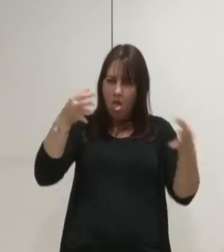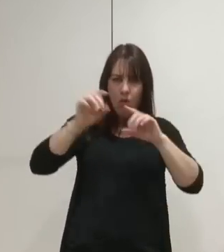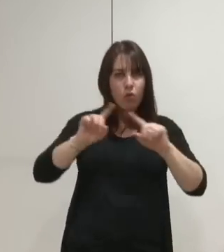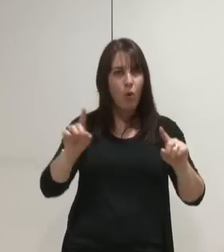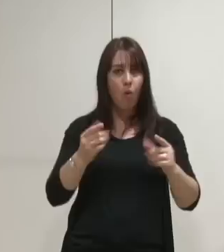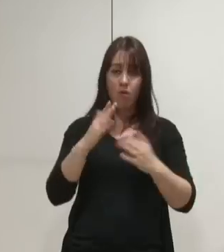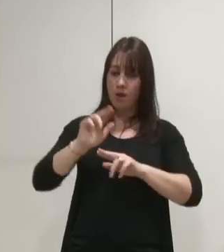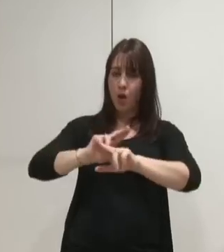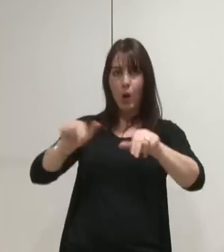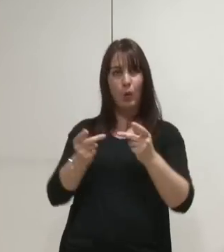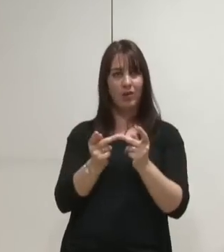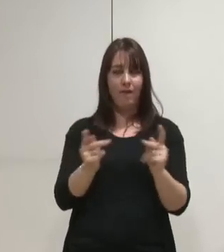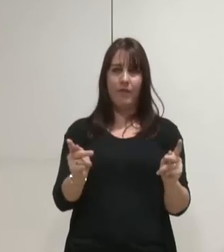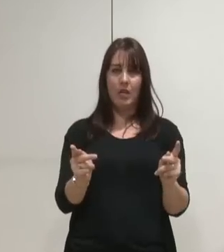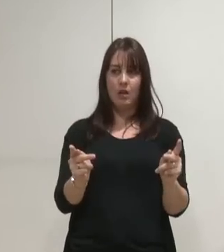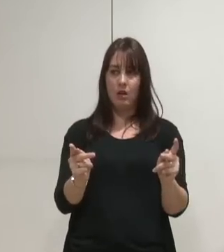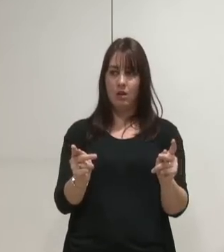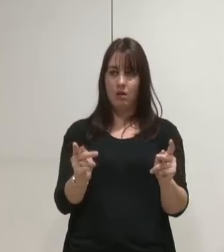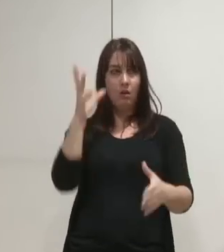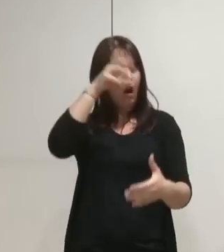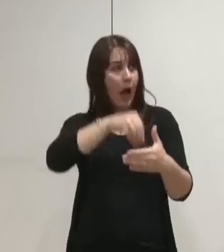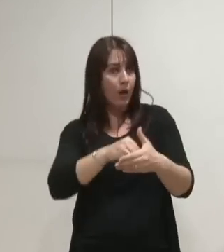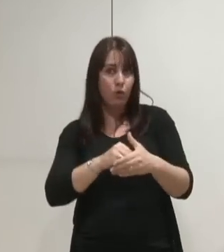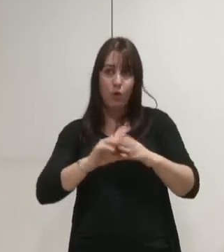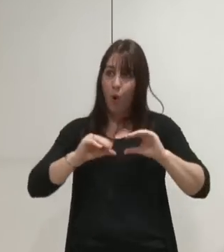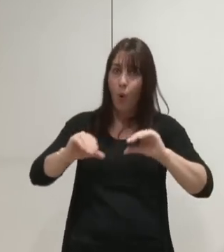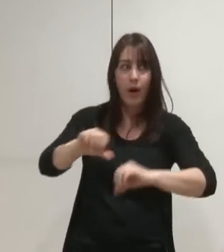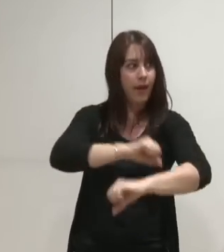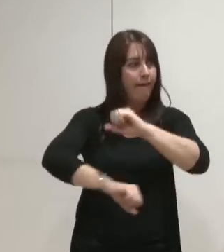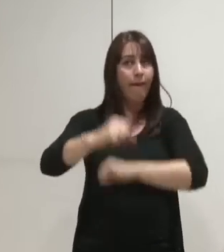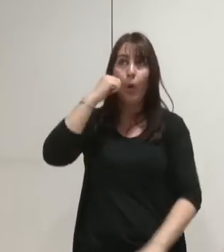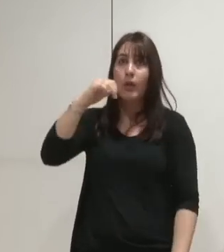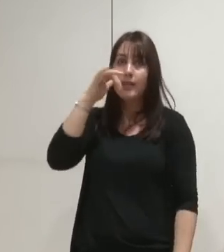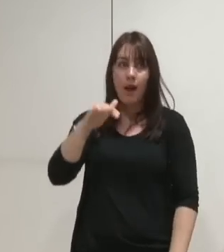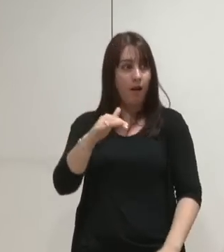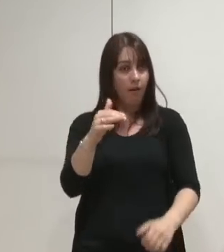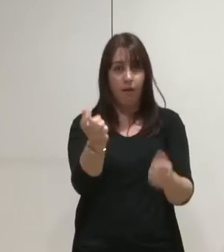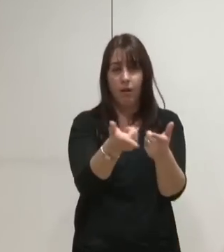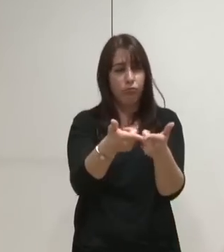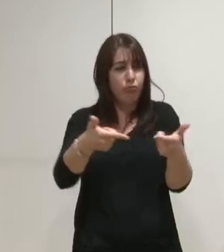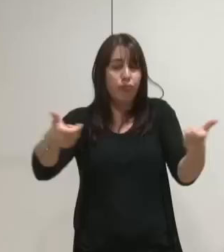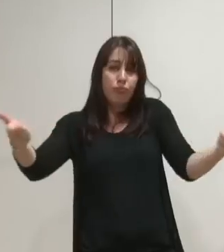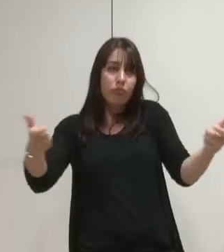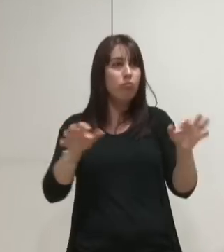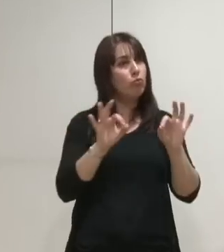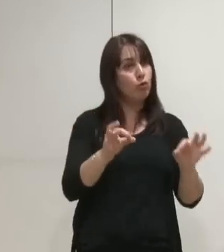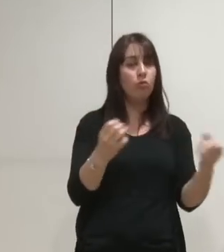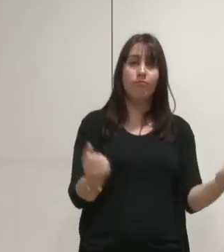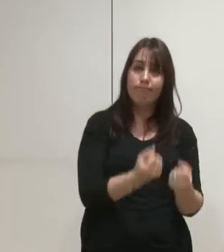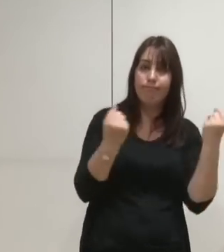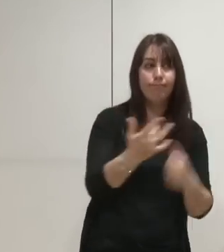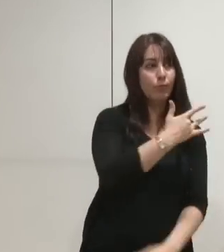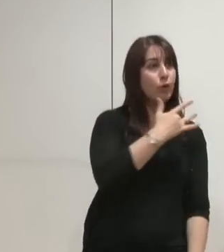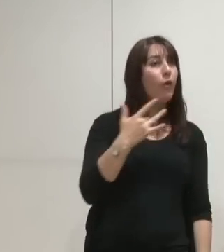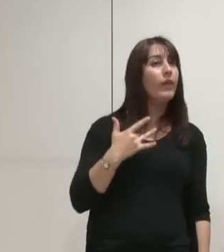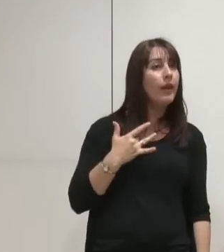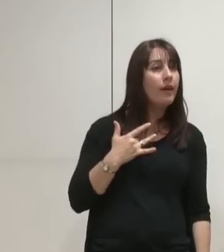contrat de ville euh prennent en compte la réalité du quotidien des habitants et cette réalité elle est diverse il y a effectivement des actions autour de la santé